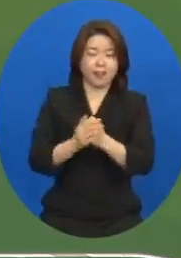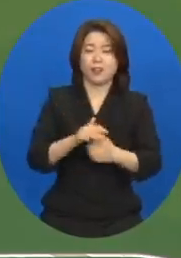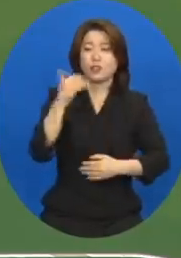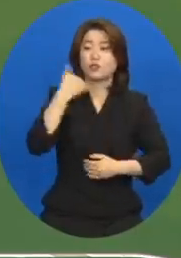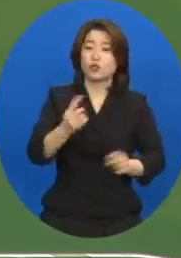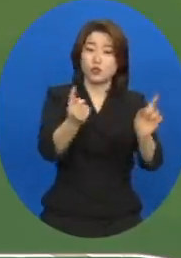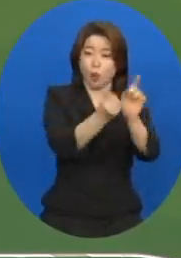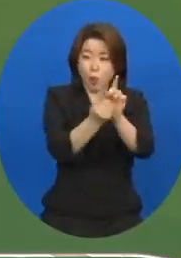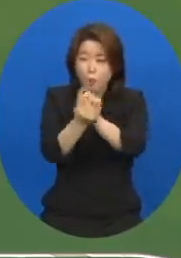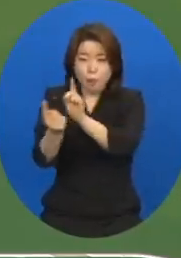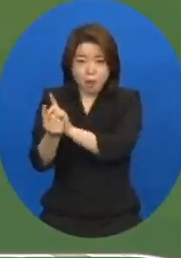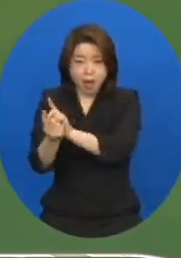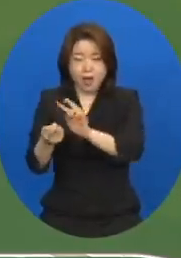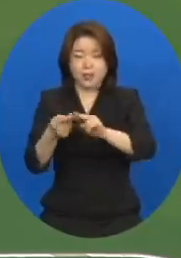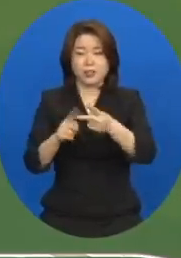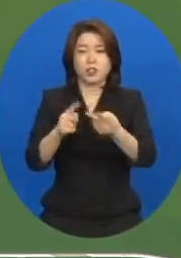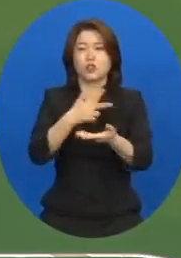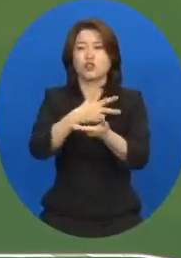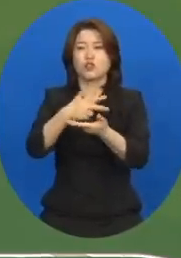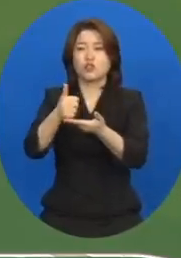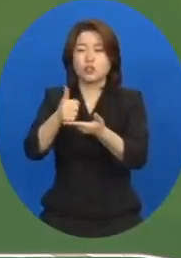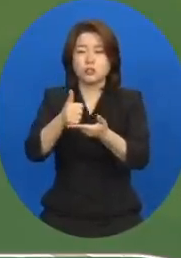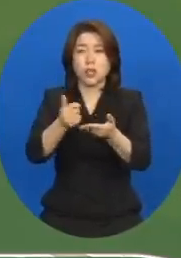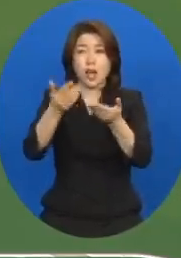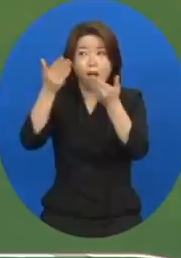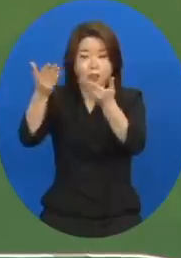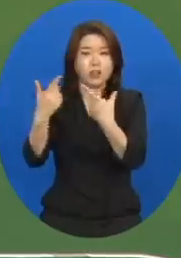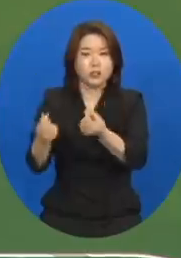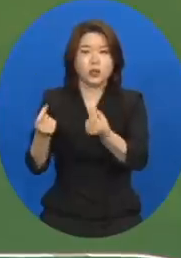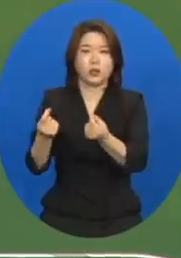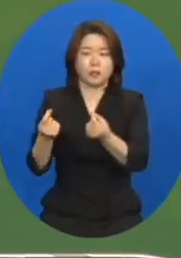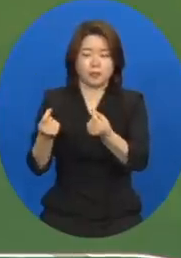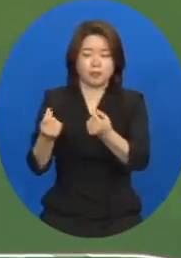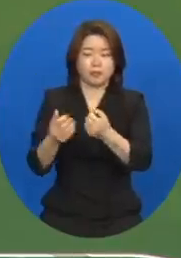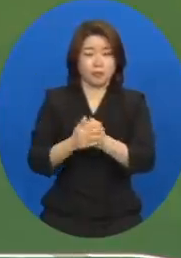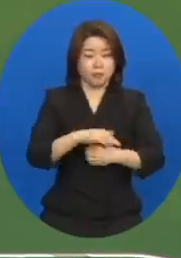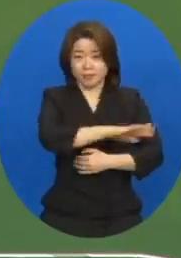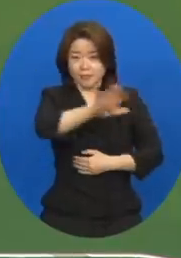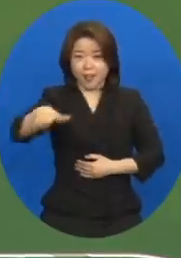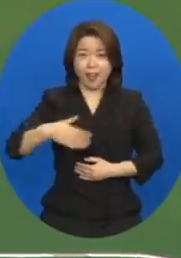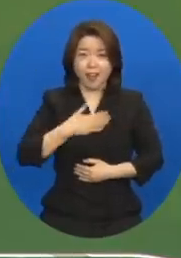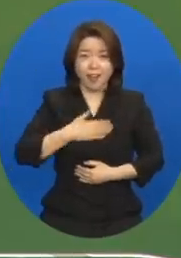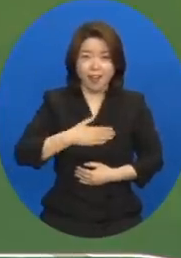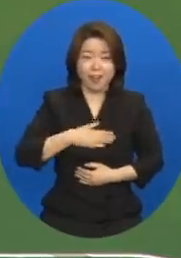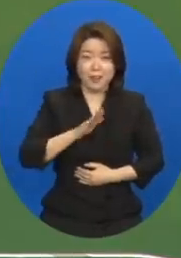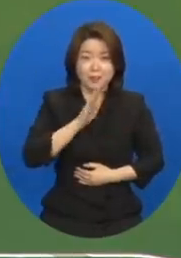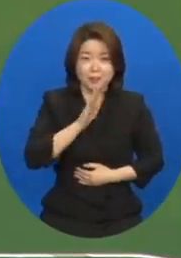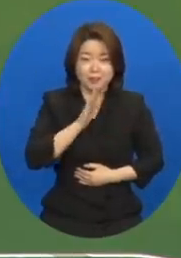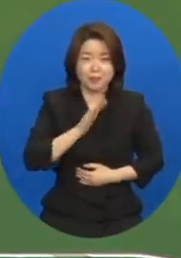대하든지 죽게 하듯 하라. 다 아는 말씀이잖아요.